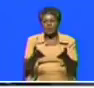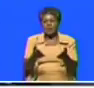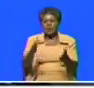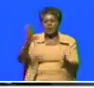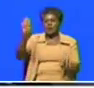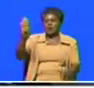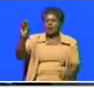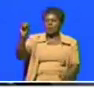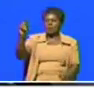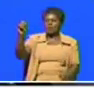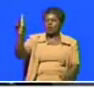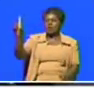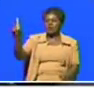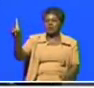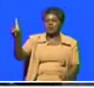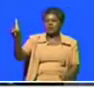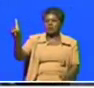bond,